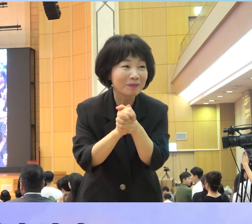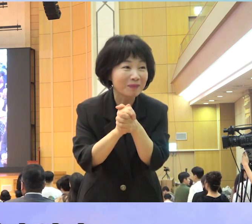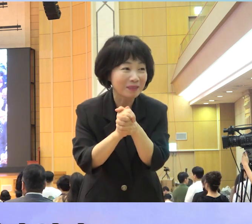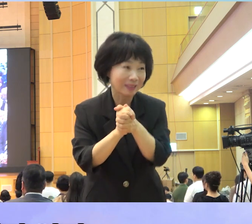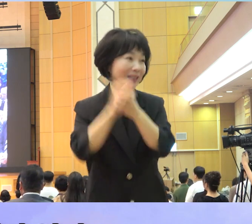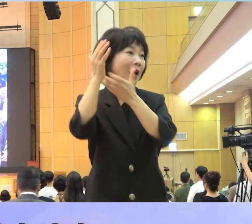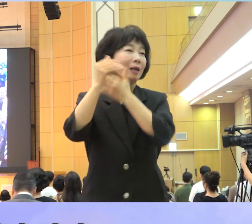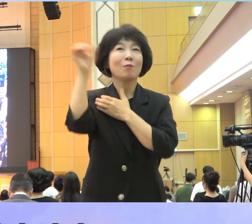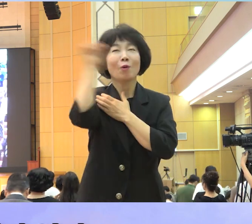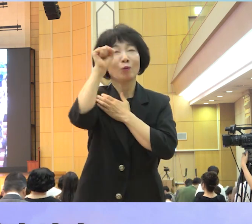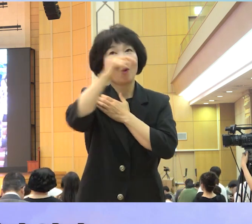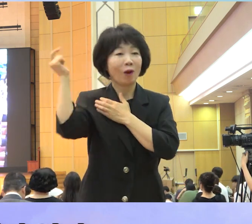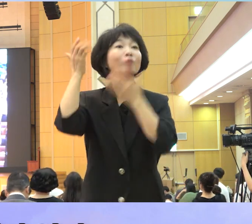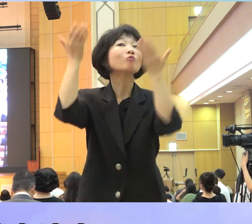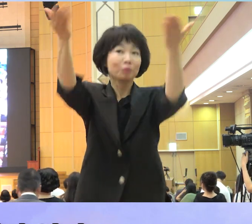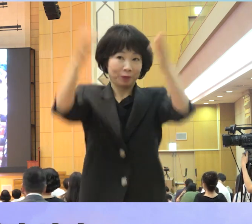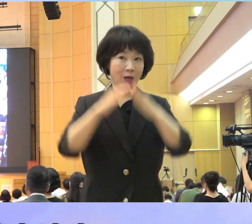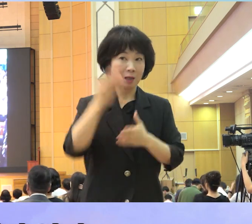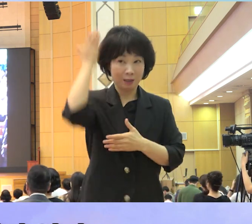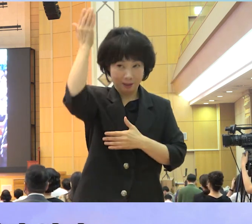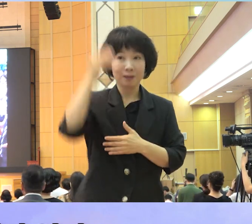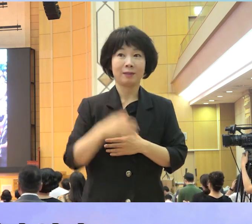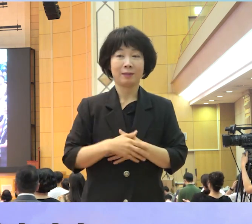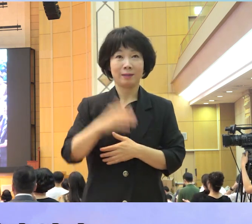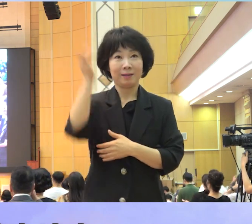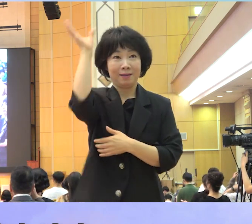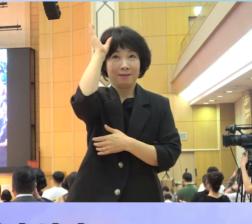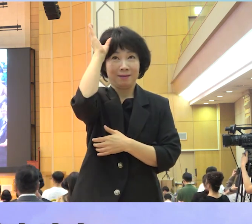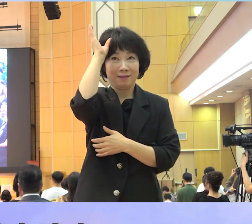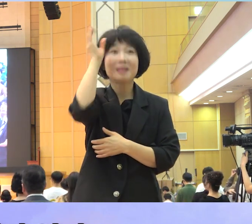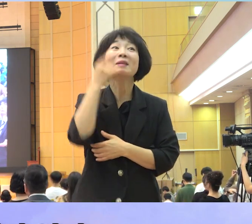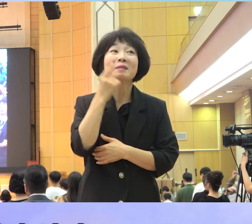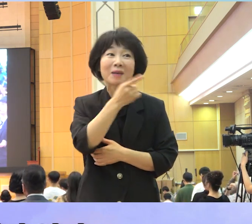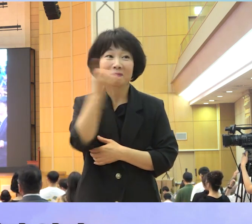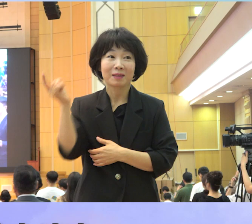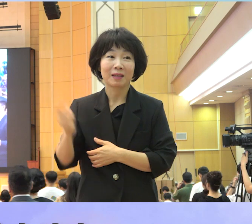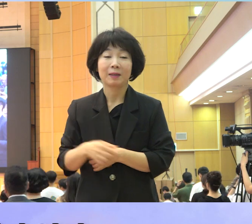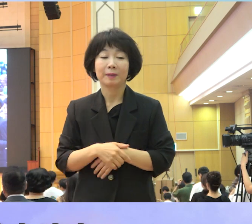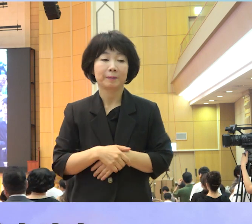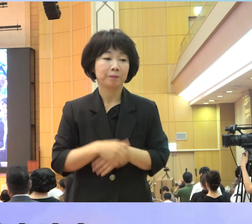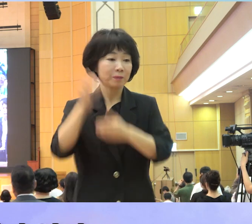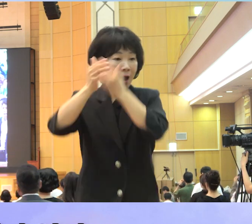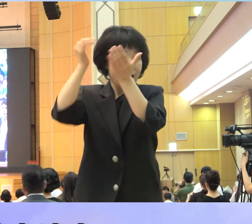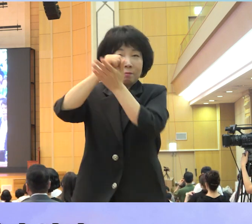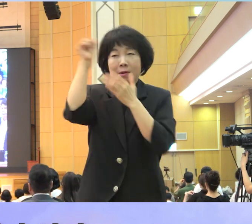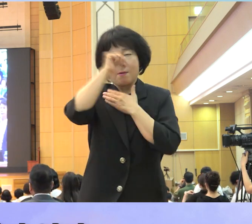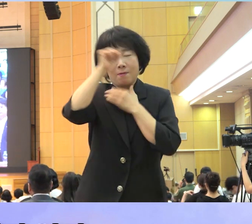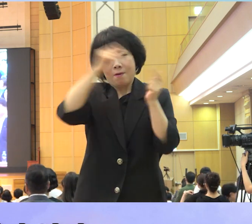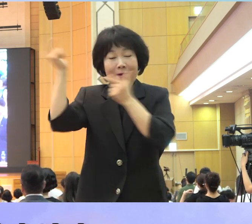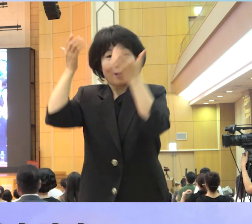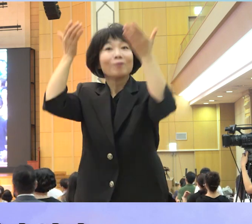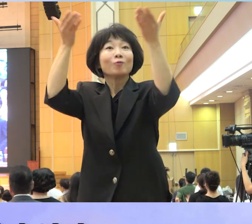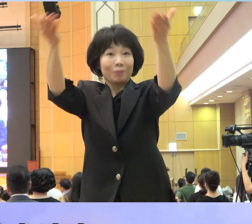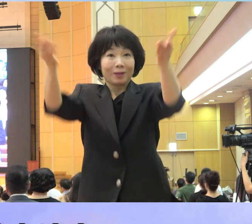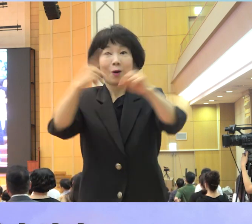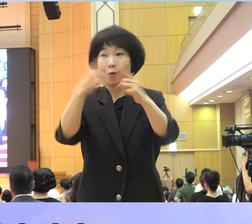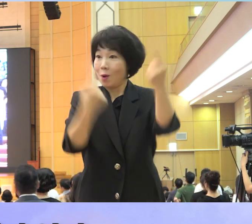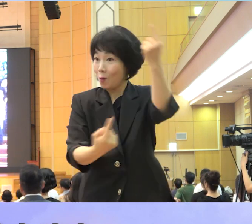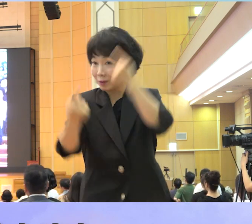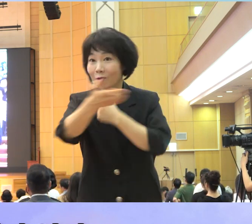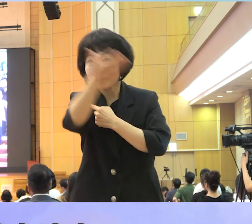당신은 사랑받기 위해 태어난 사람, 옆에 분들 보시면서 하나님이 좋은 것 주실 거고 이김을 주시는 우리 옆에